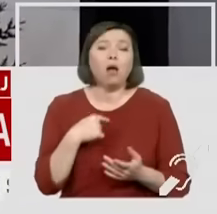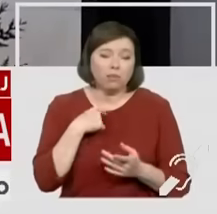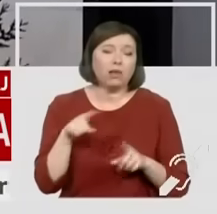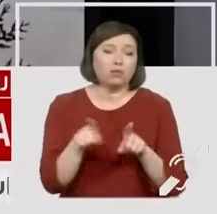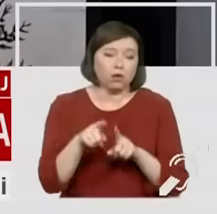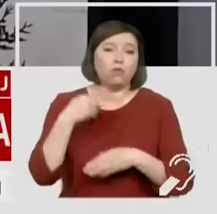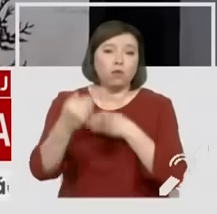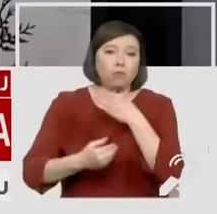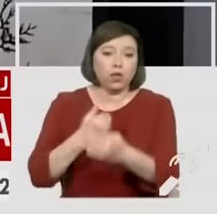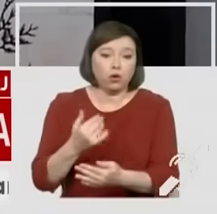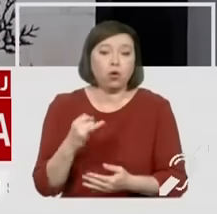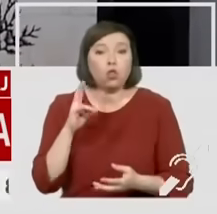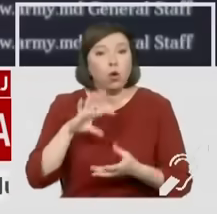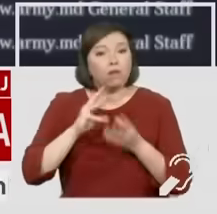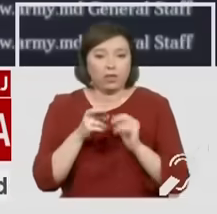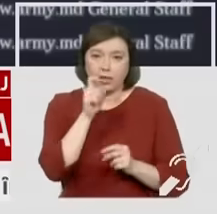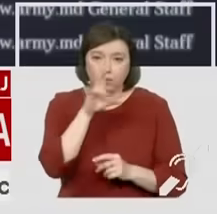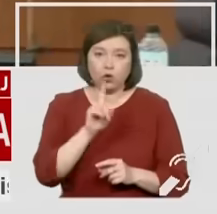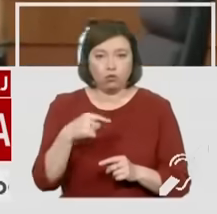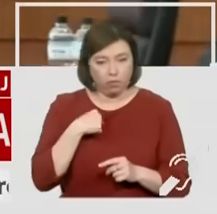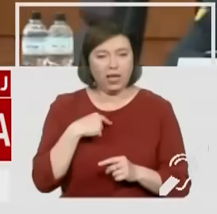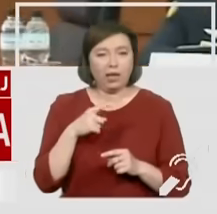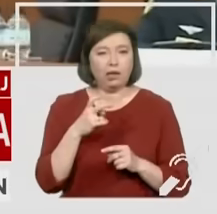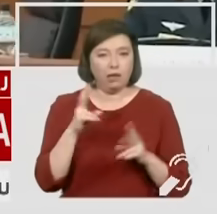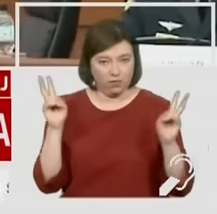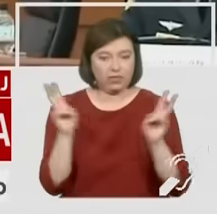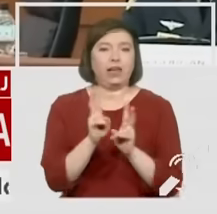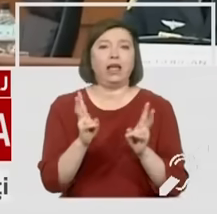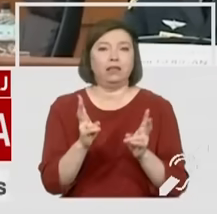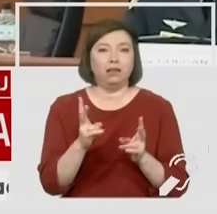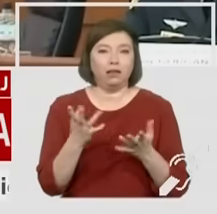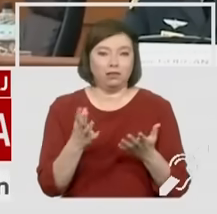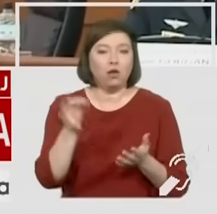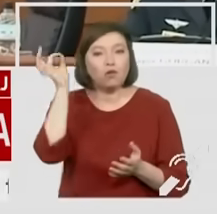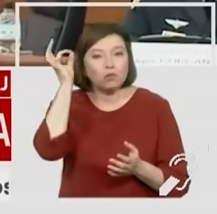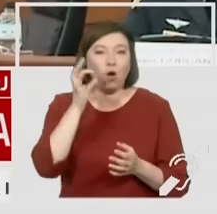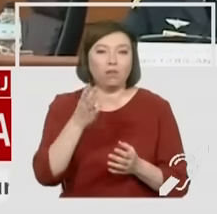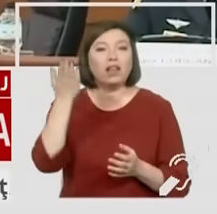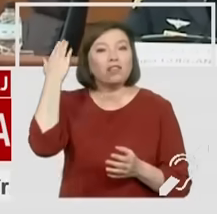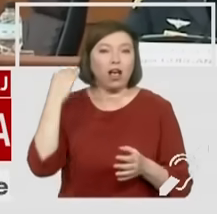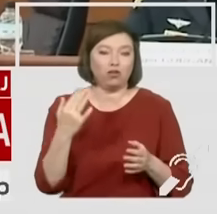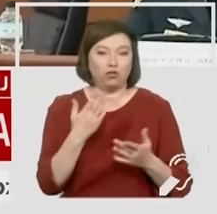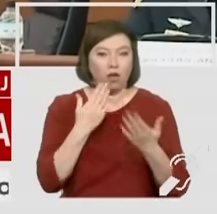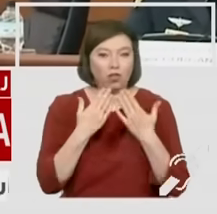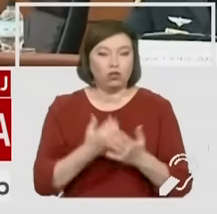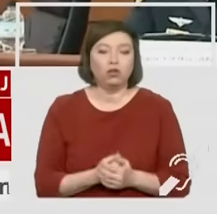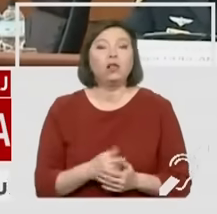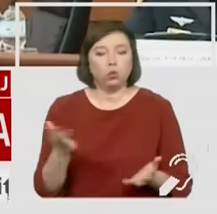și, în general, ar fi bine să ne întâlnim, să ne întâlnim, să ne întâlnim, să ne întâlnim, să ne întâlnim.